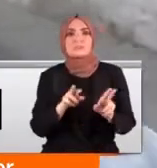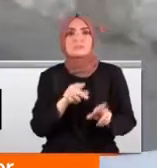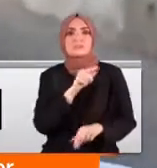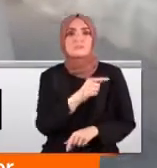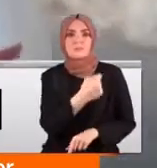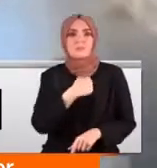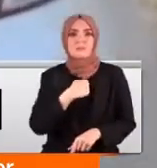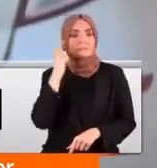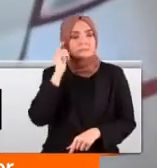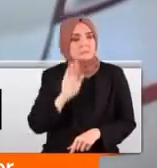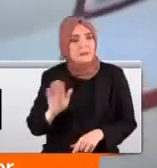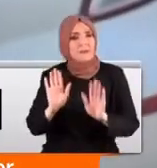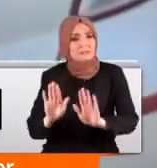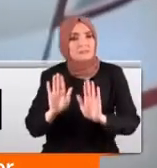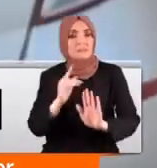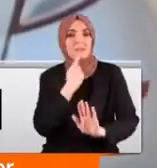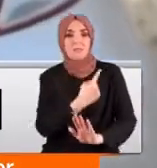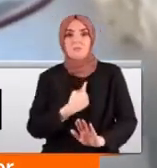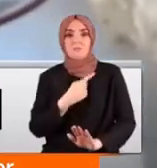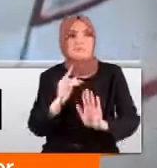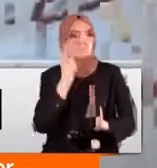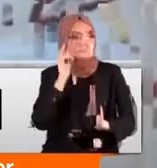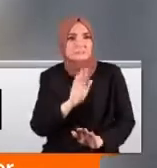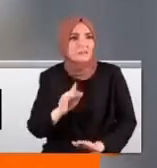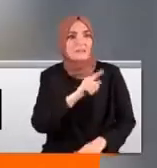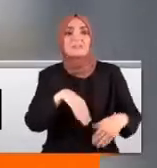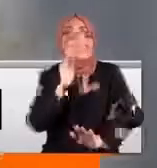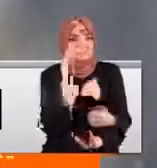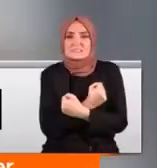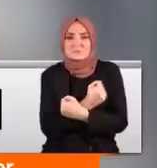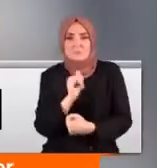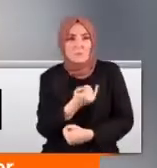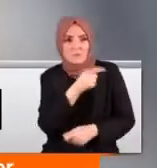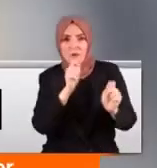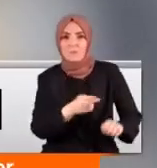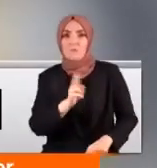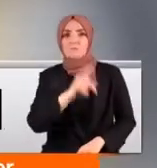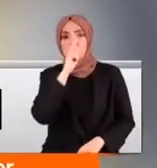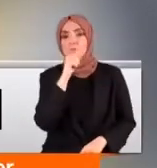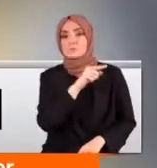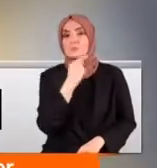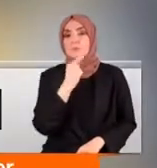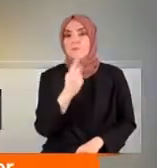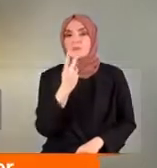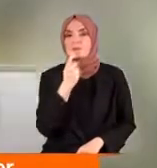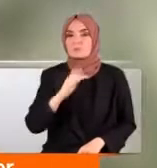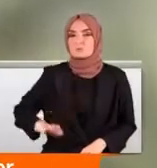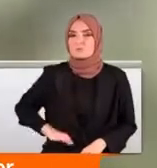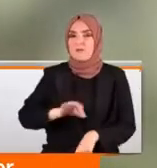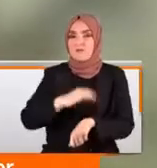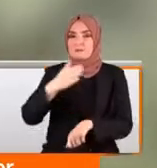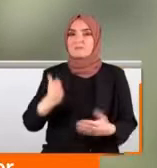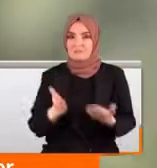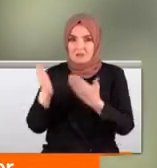ol diyor. Sen sakin değilsin ki, evladını sıkarak öldürdü o ya. 2 yaşındaki çocuk hastaneye kaldırıldı ama kurtarılamadı. Ona